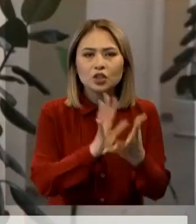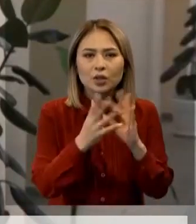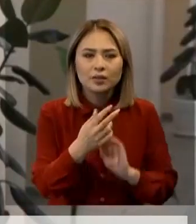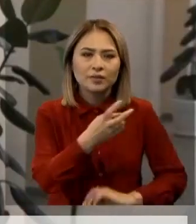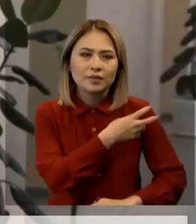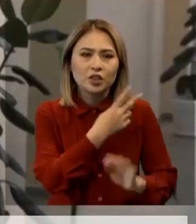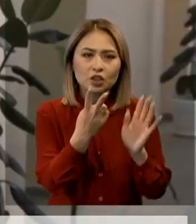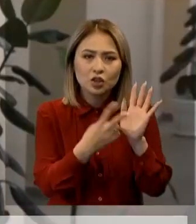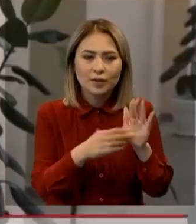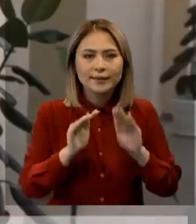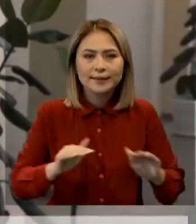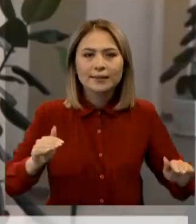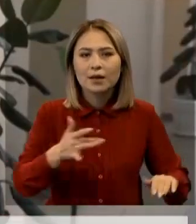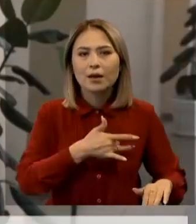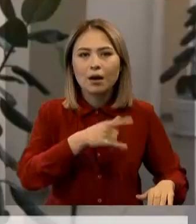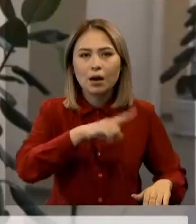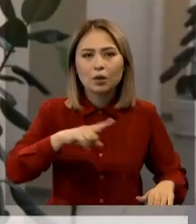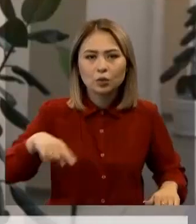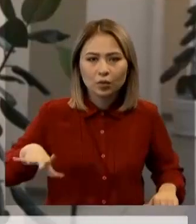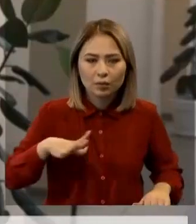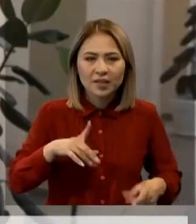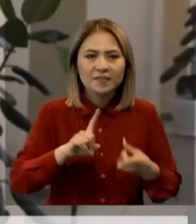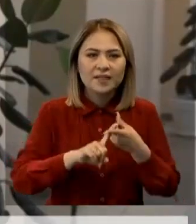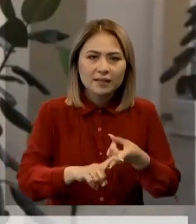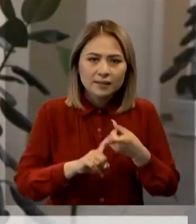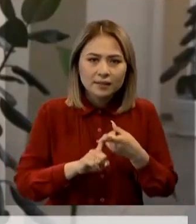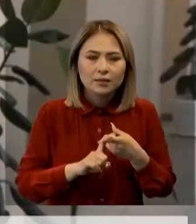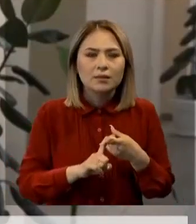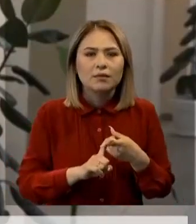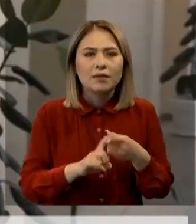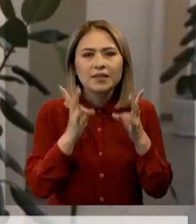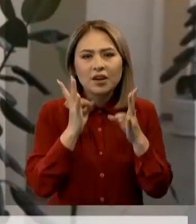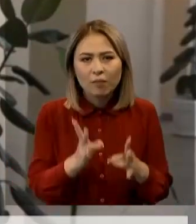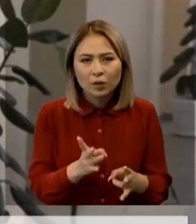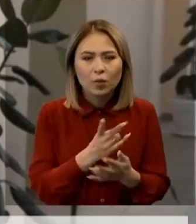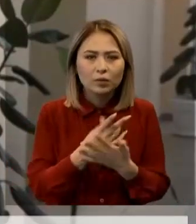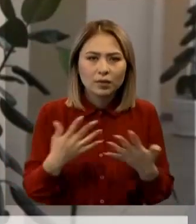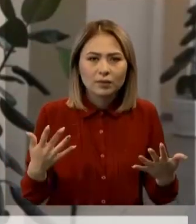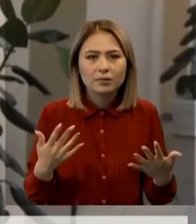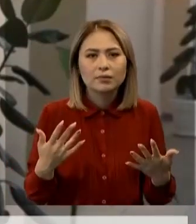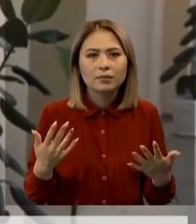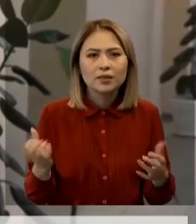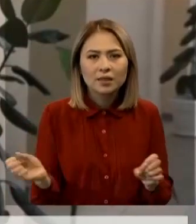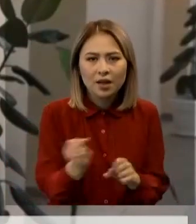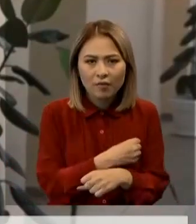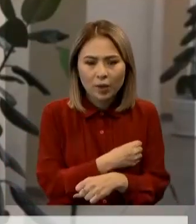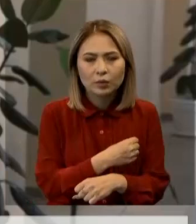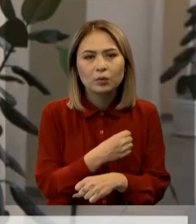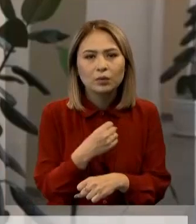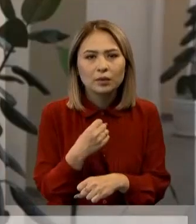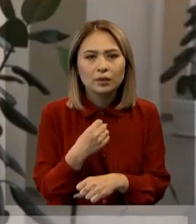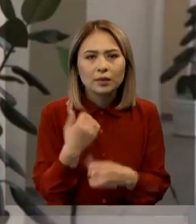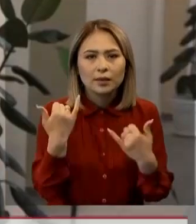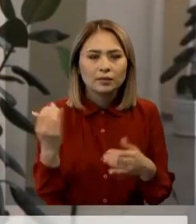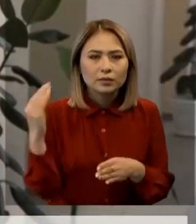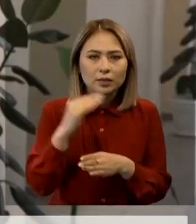Детский кардиолог, жанбалалар кардиологы, балалар инфекционисі, травматолог дәрігерлеріміз. Сонымен қатар,